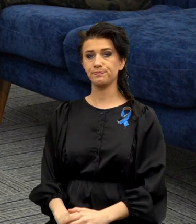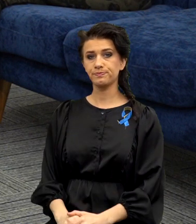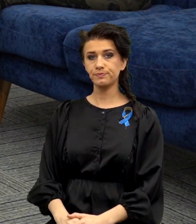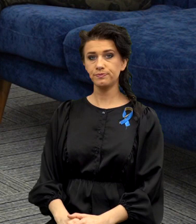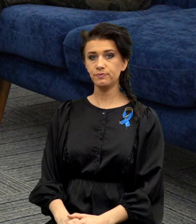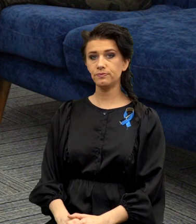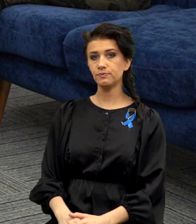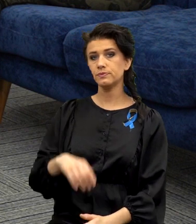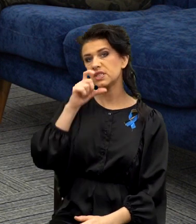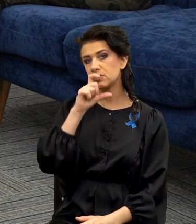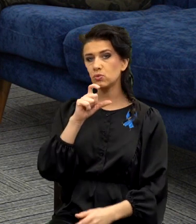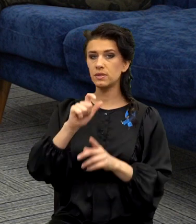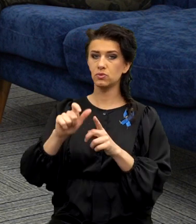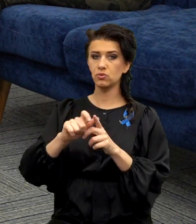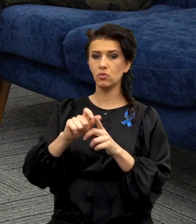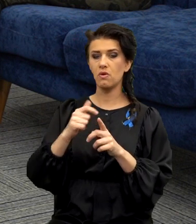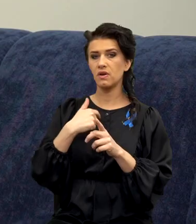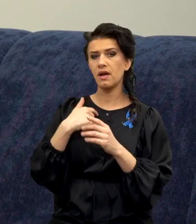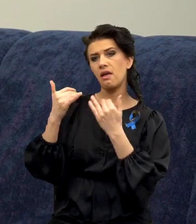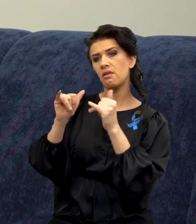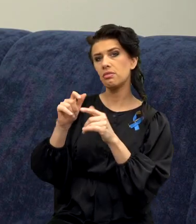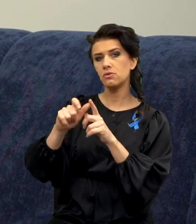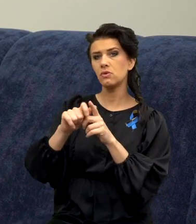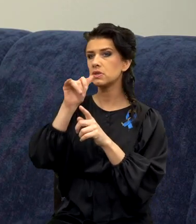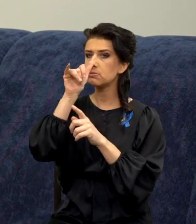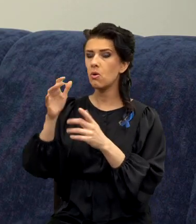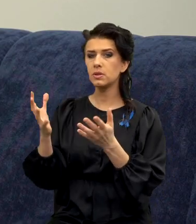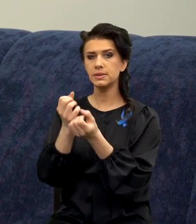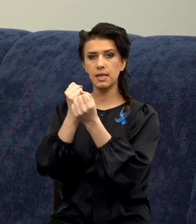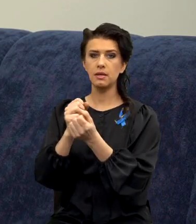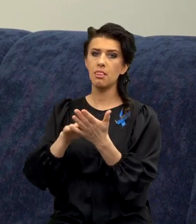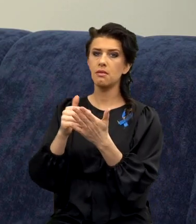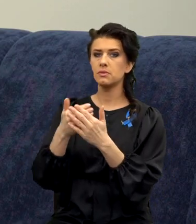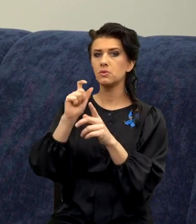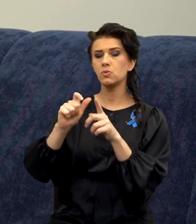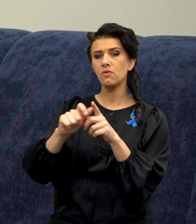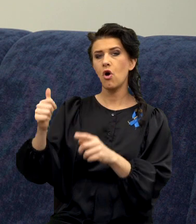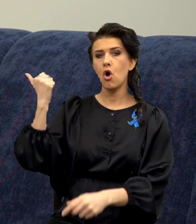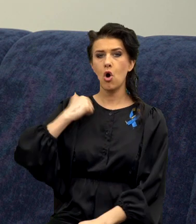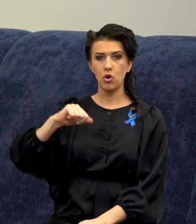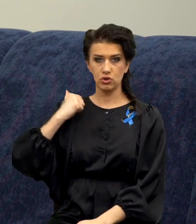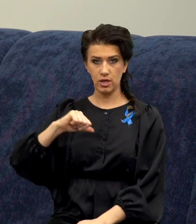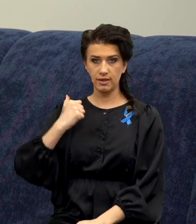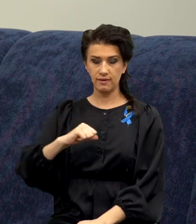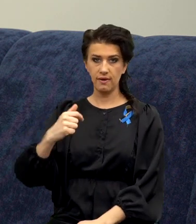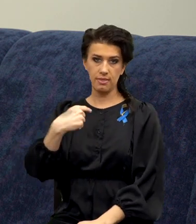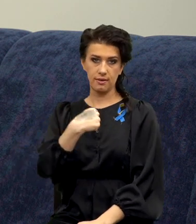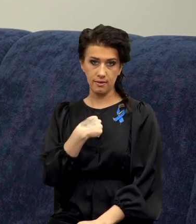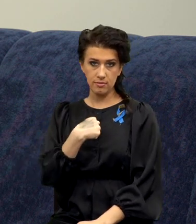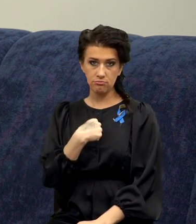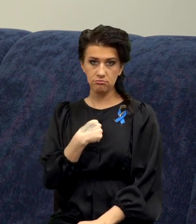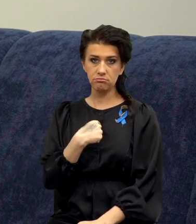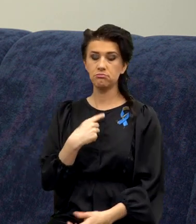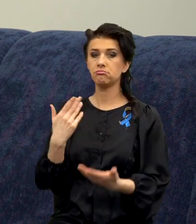może to jest złe słowo, ale na razie innego nie jestem w stanie znaleźć, oczekiwaniem trochę naszym, co do rozmiaru,